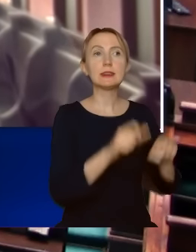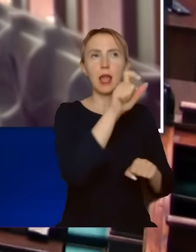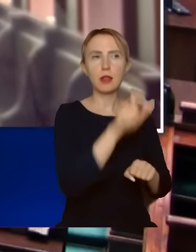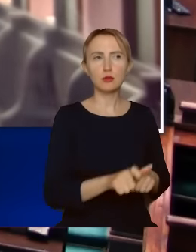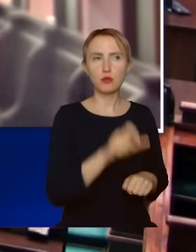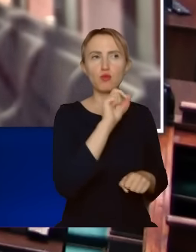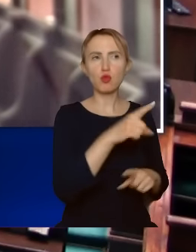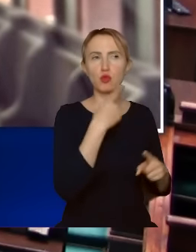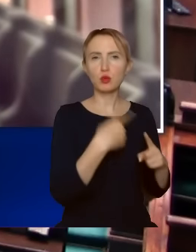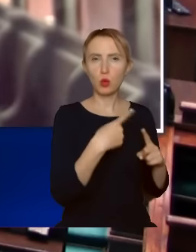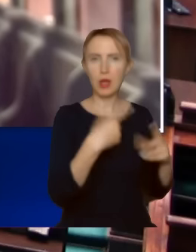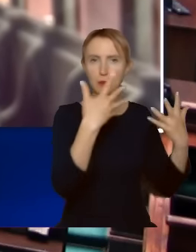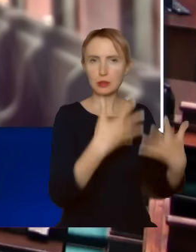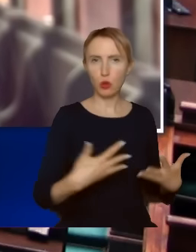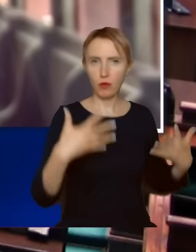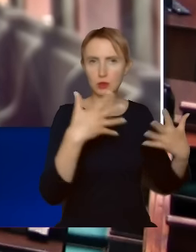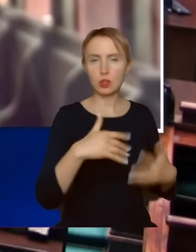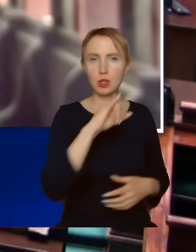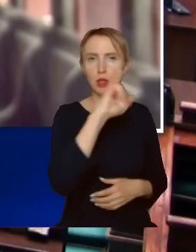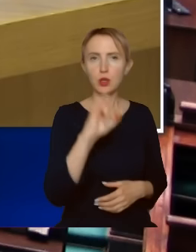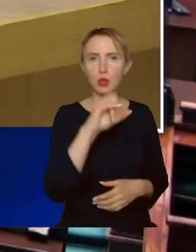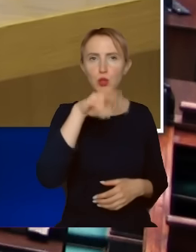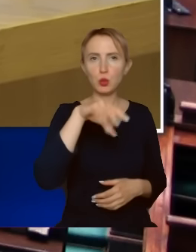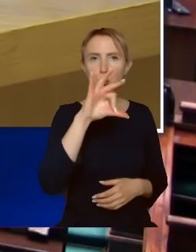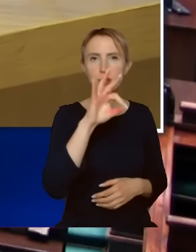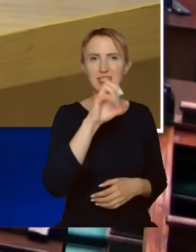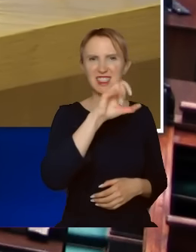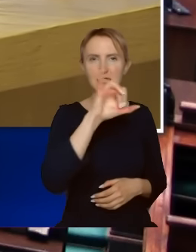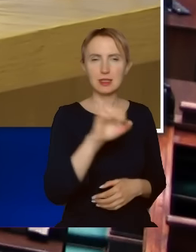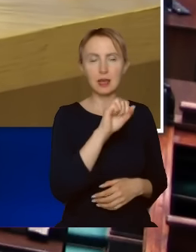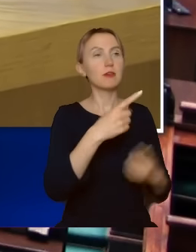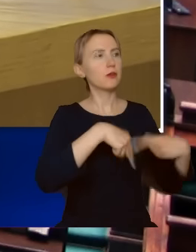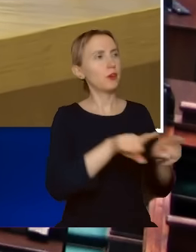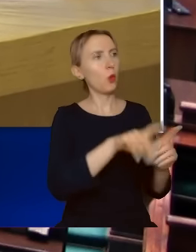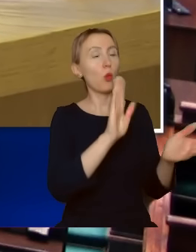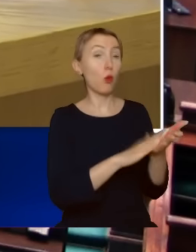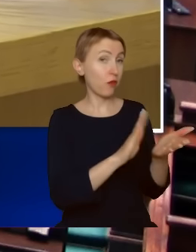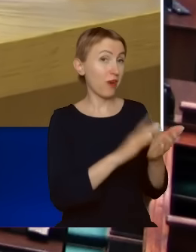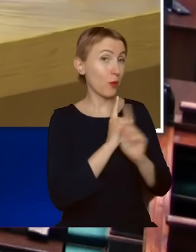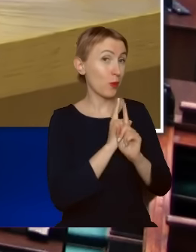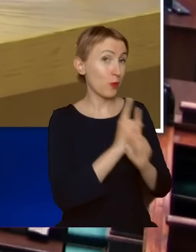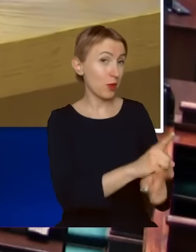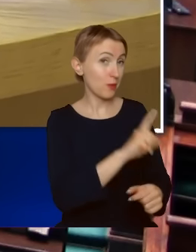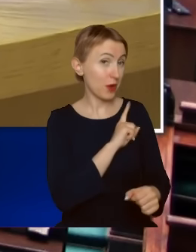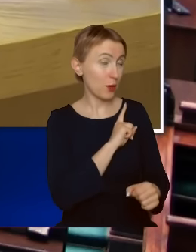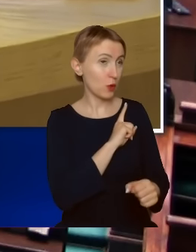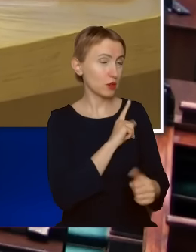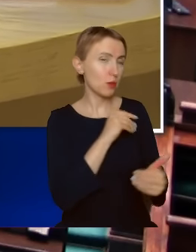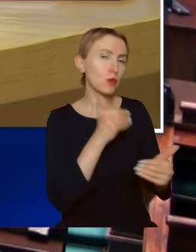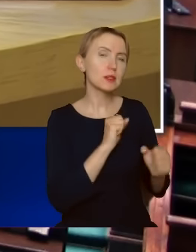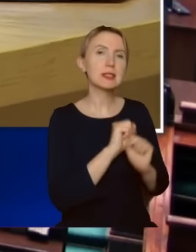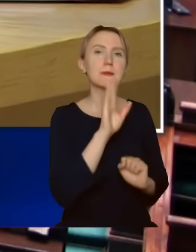członkami stowarzyszenia justycja stosowania tych uchwał nie jest